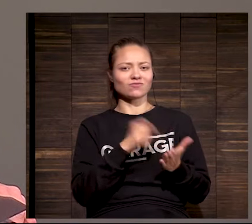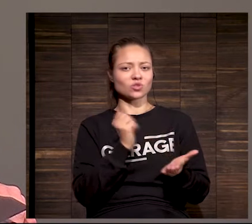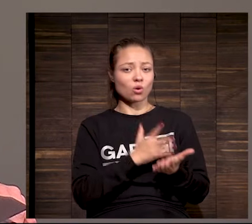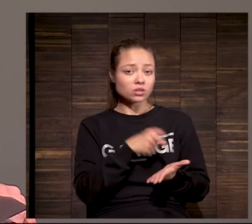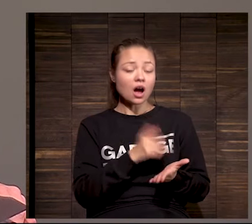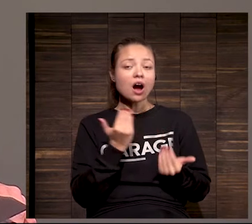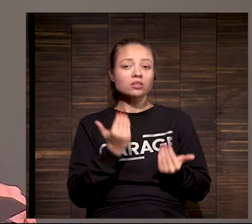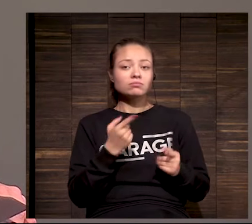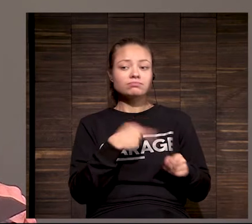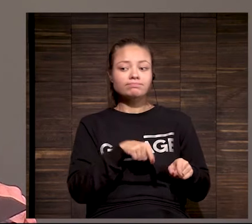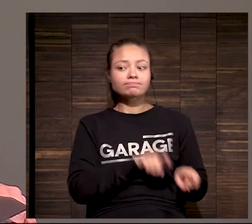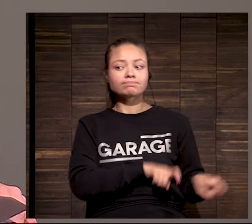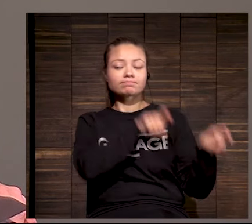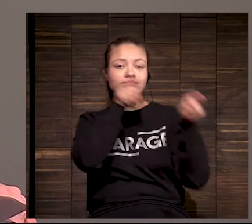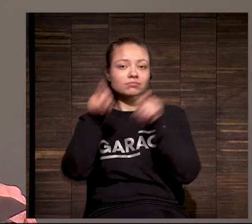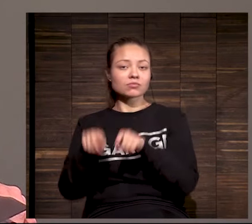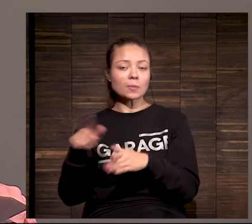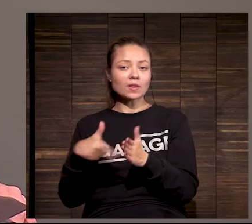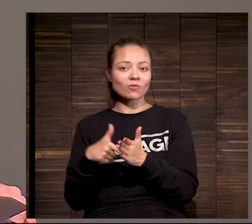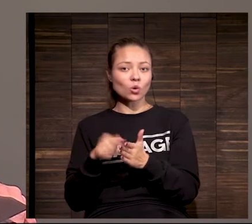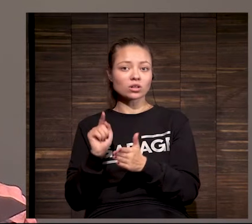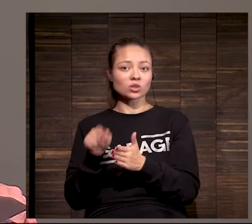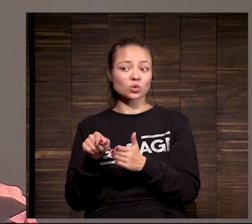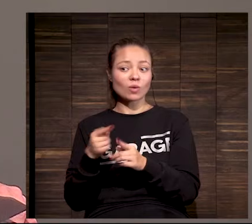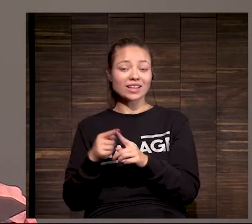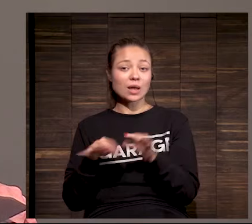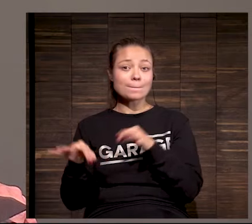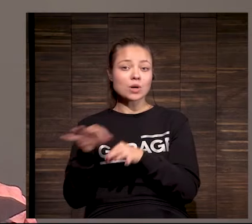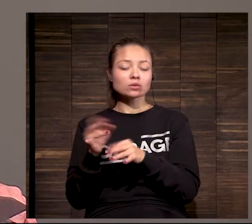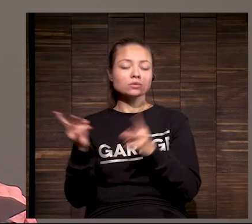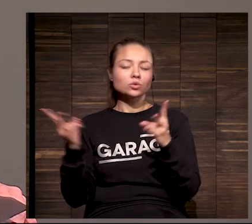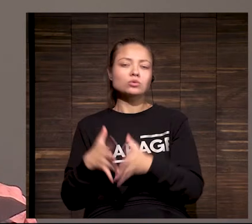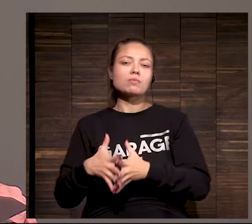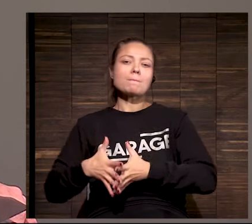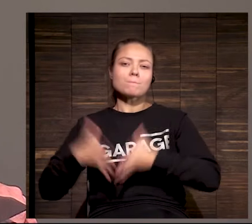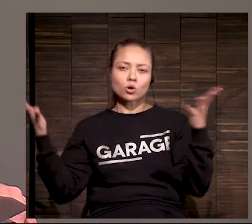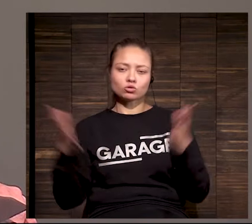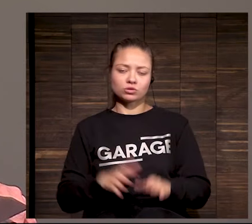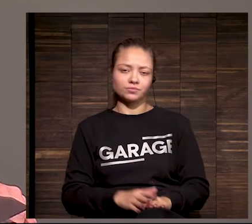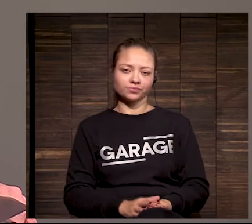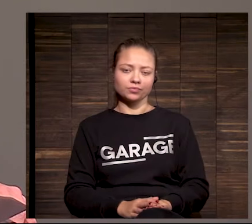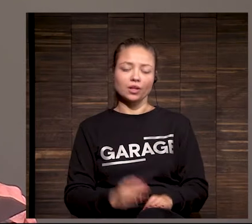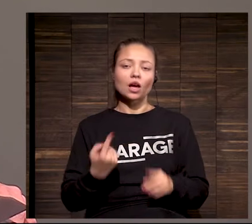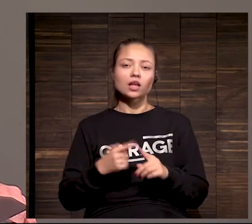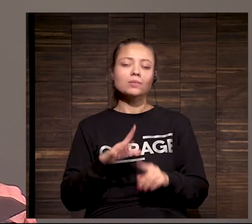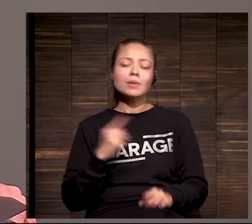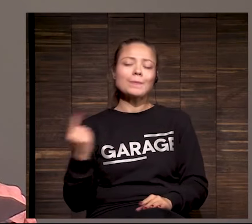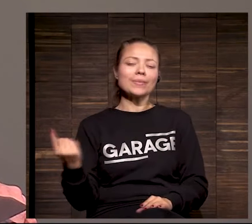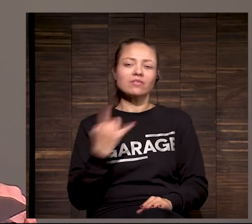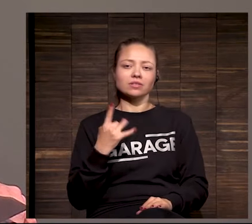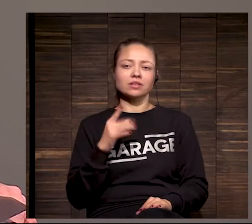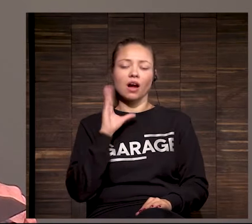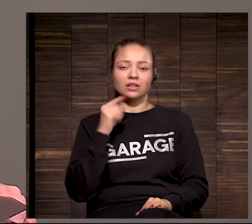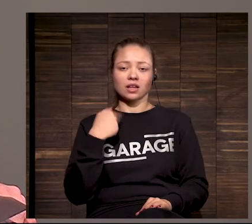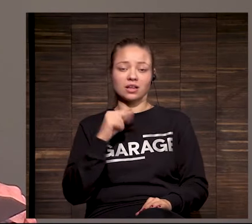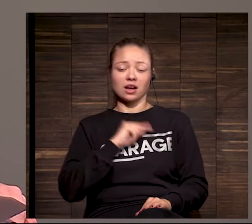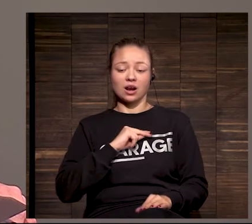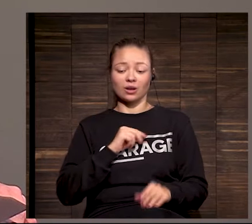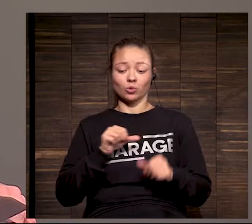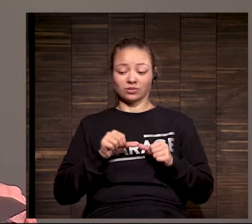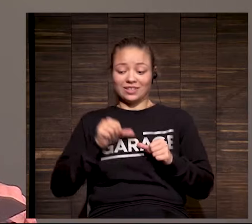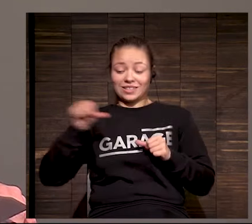сейчас ты переезжаешь город которому этот проект вам нужен больше это был первый раз когда я работал за пределами